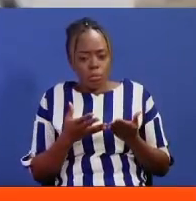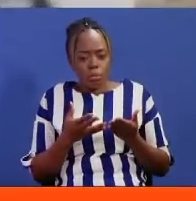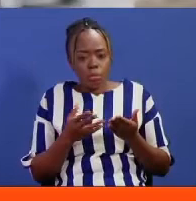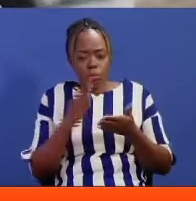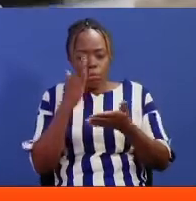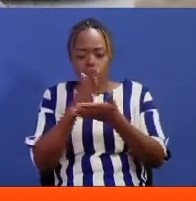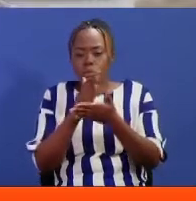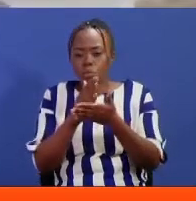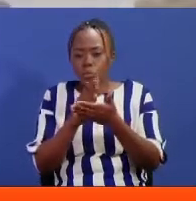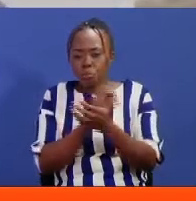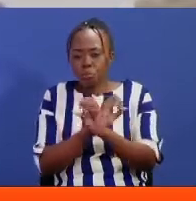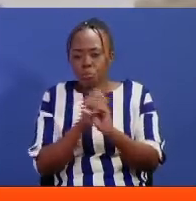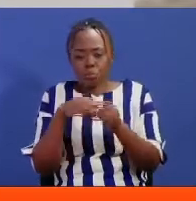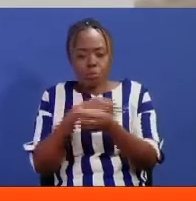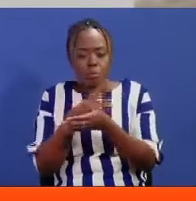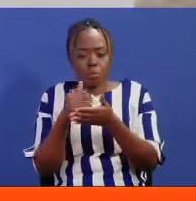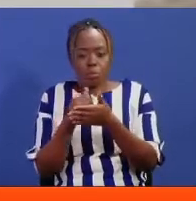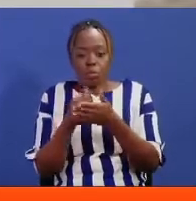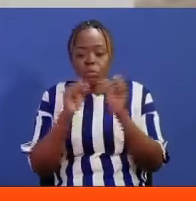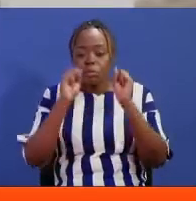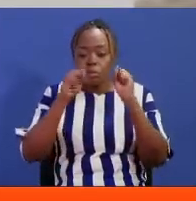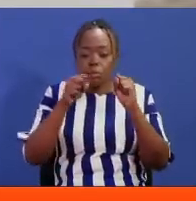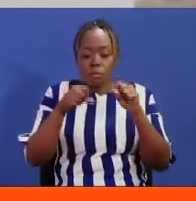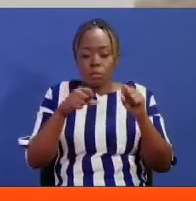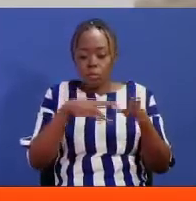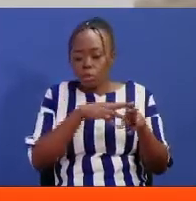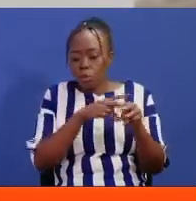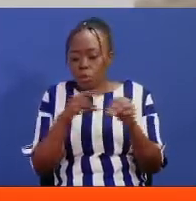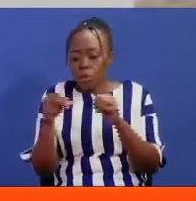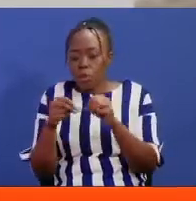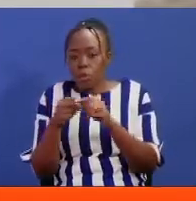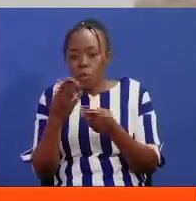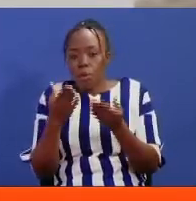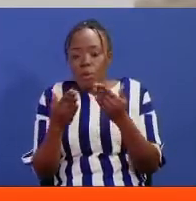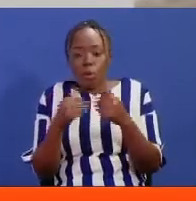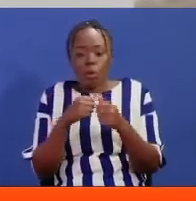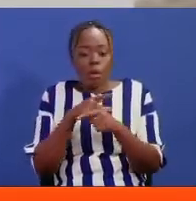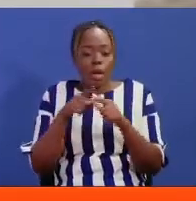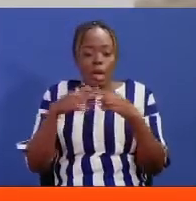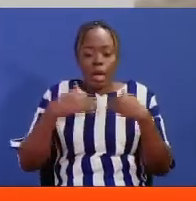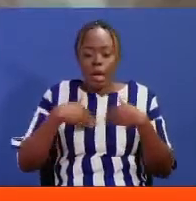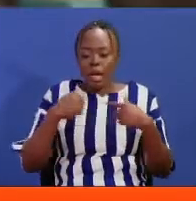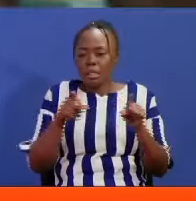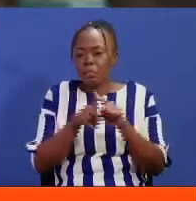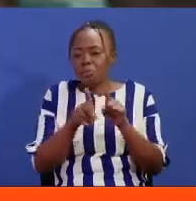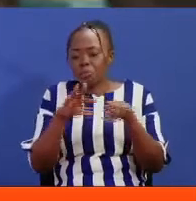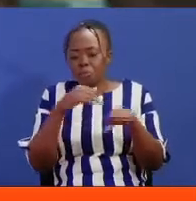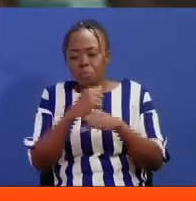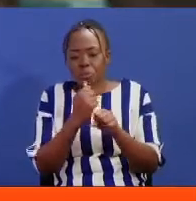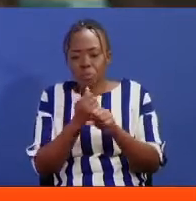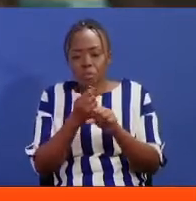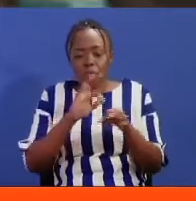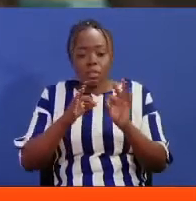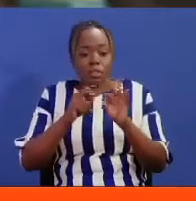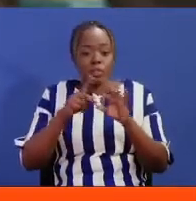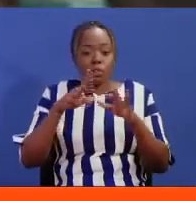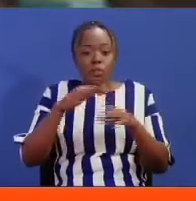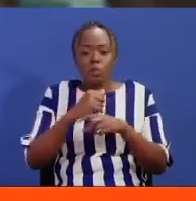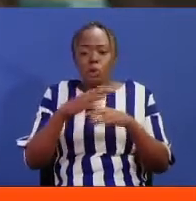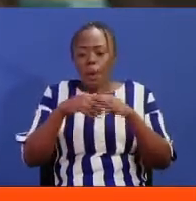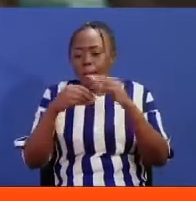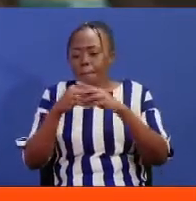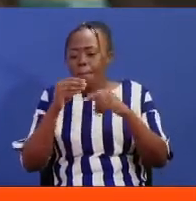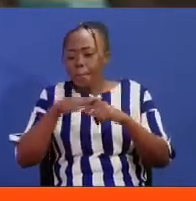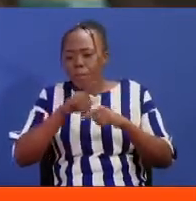kusimamishwa. Chanjo zote tunavaa kuletewa so long as zinafanya kazi moja. Kama huwezi jitengenezea utafanya nini?